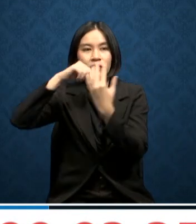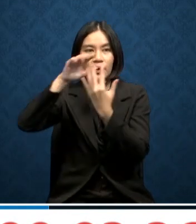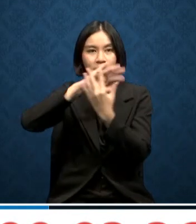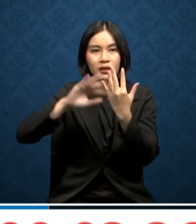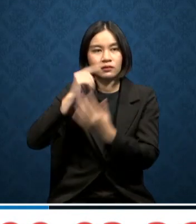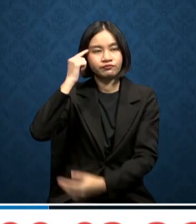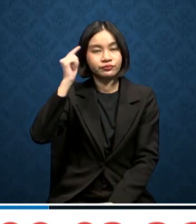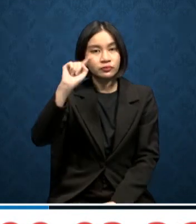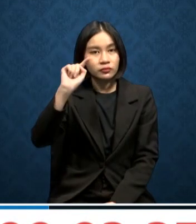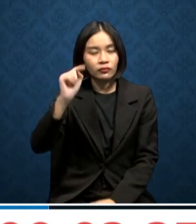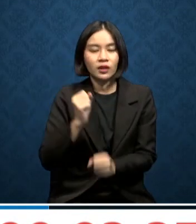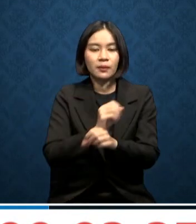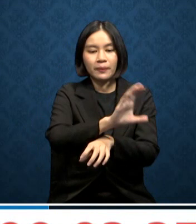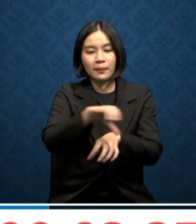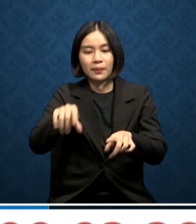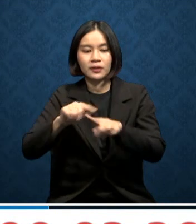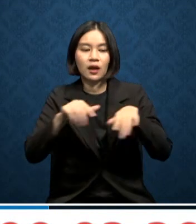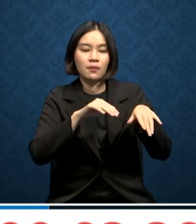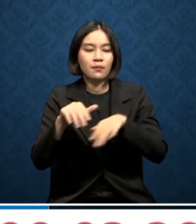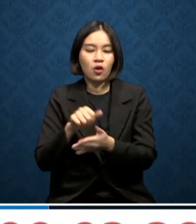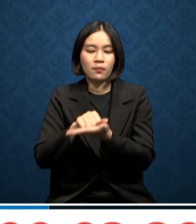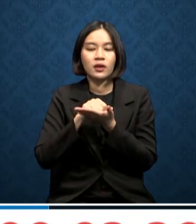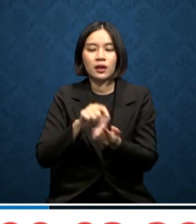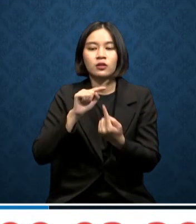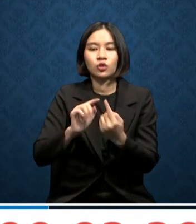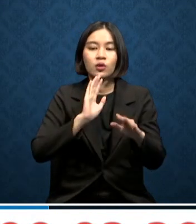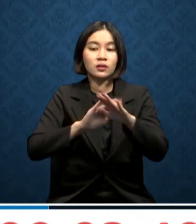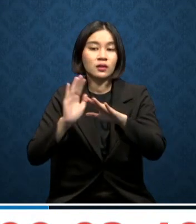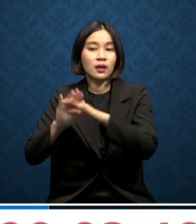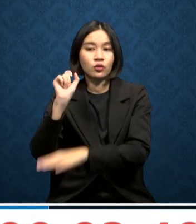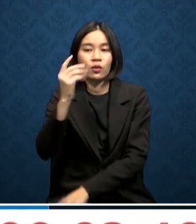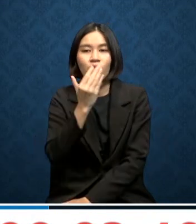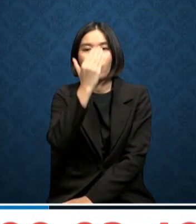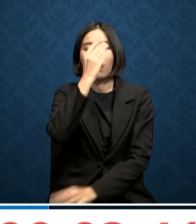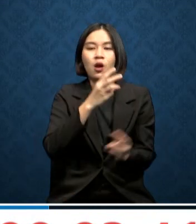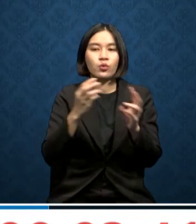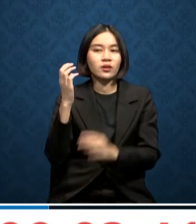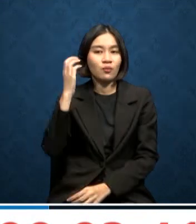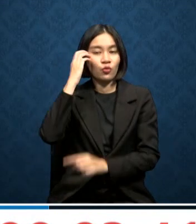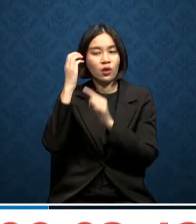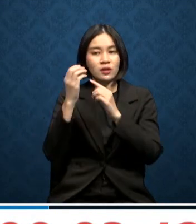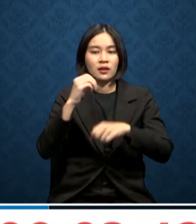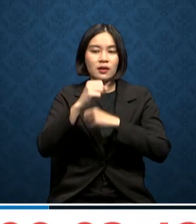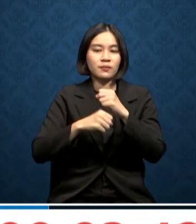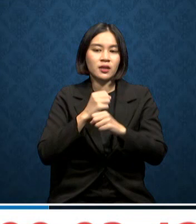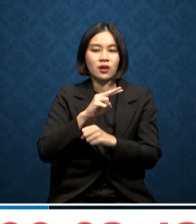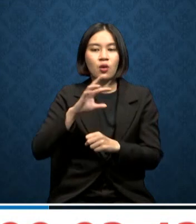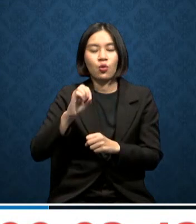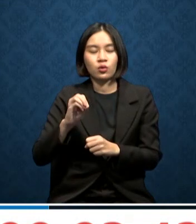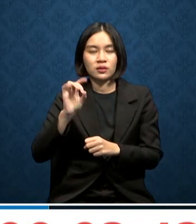โดยค่ดวาทุกหน่อยงานจะมคามพ้มเพื่อให้บิการระบบแ้งเตือนภายสเฉินผ่โรศัทเกินที่ได้ในช่วงกลางปี 2,268